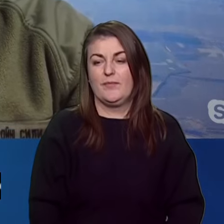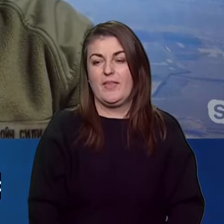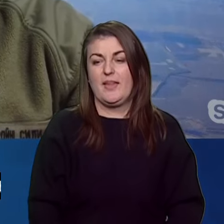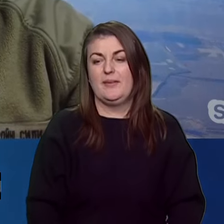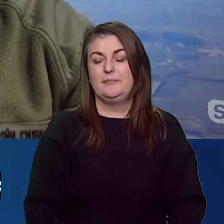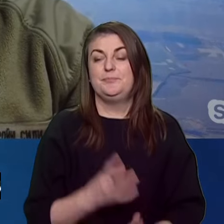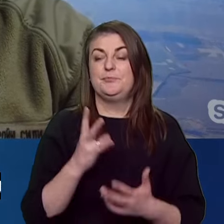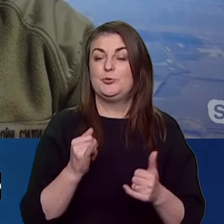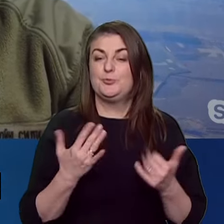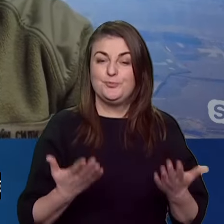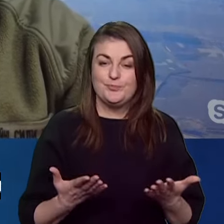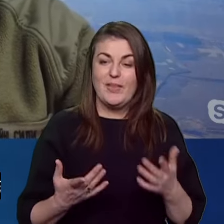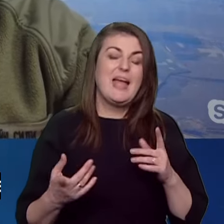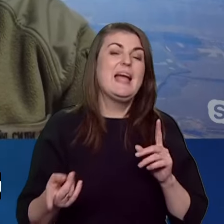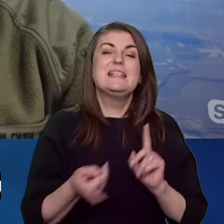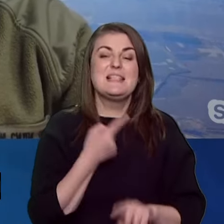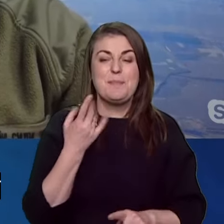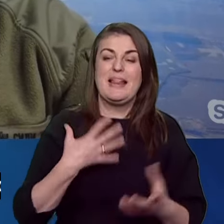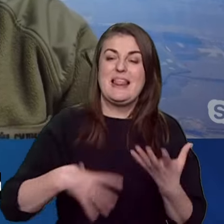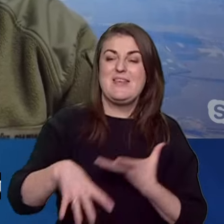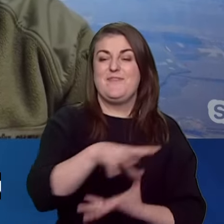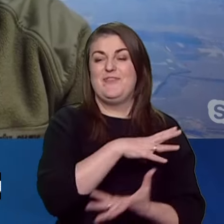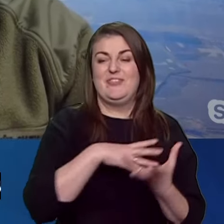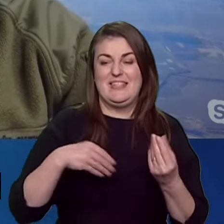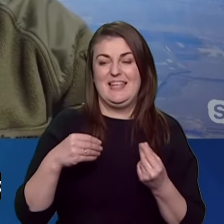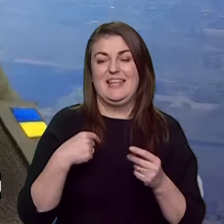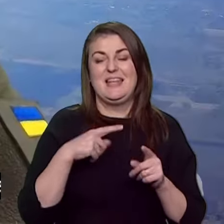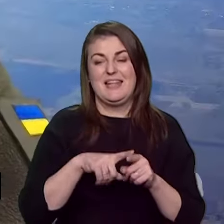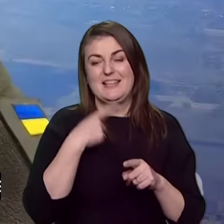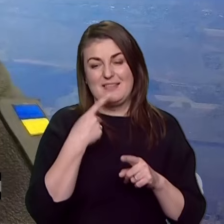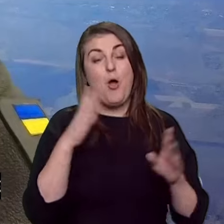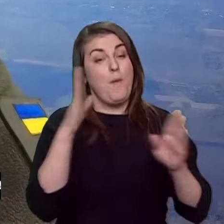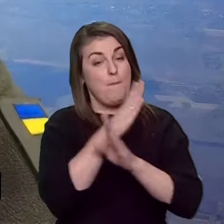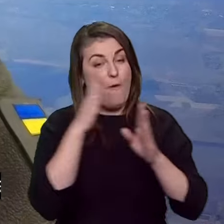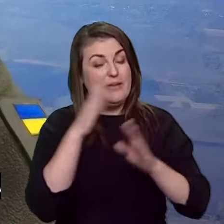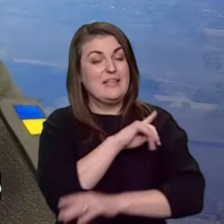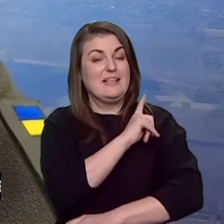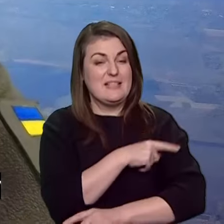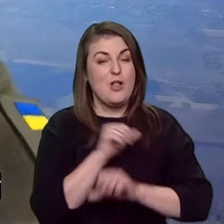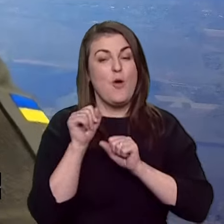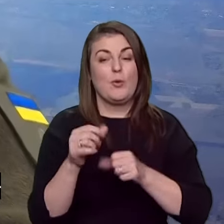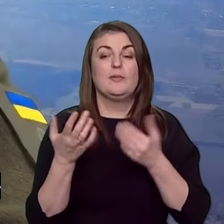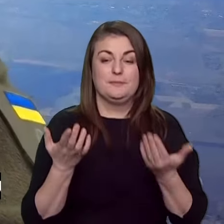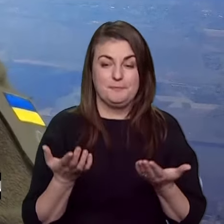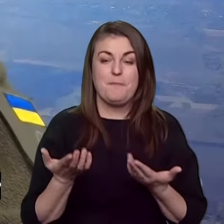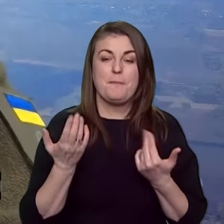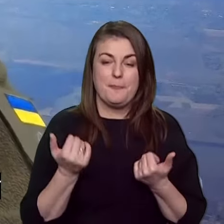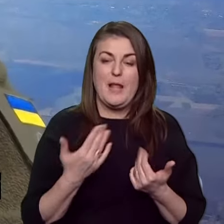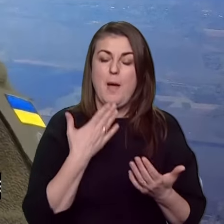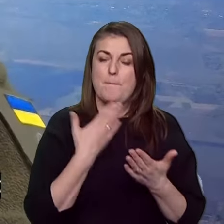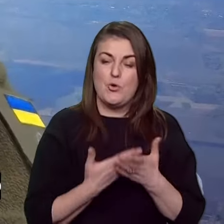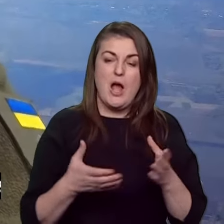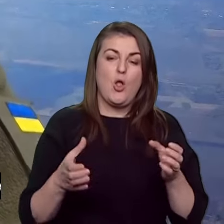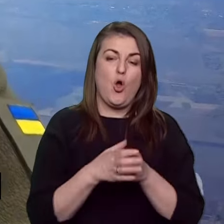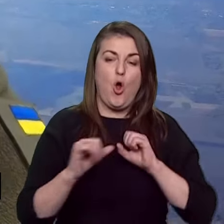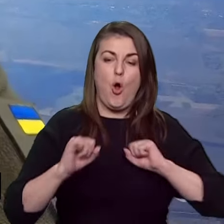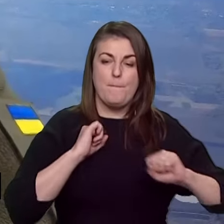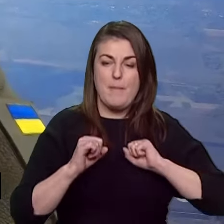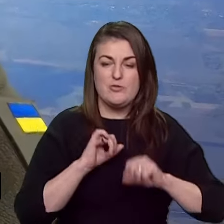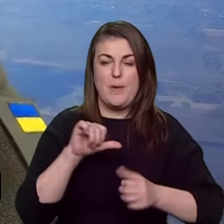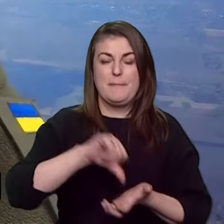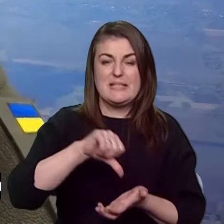Ну, збили усім, я так кажу, колективом сил оборони. Так, повітряні сили. Дякував командувач,